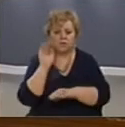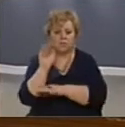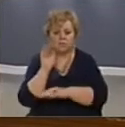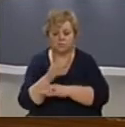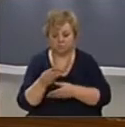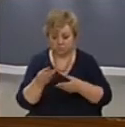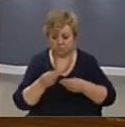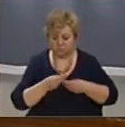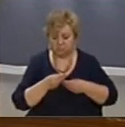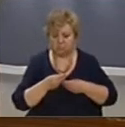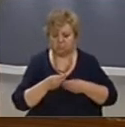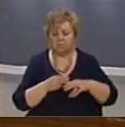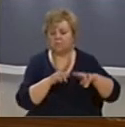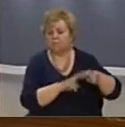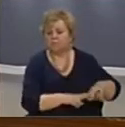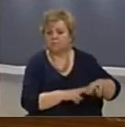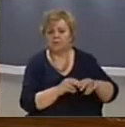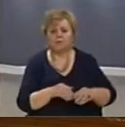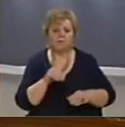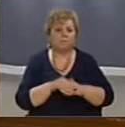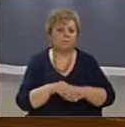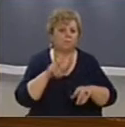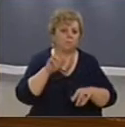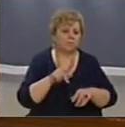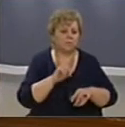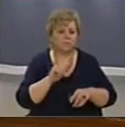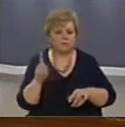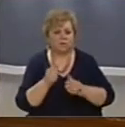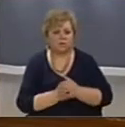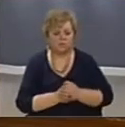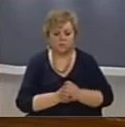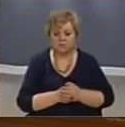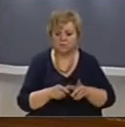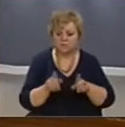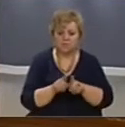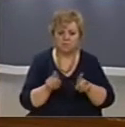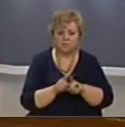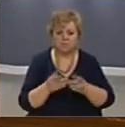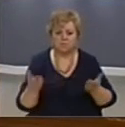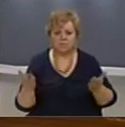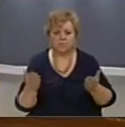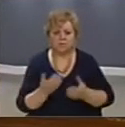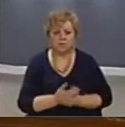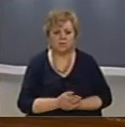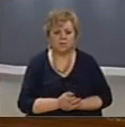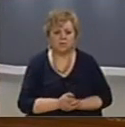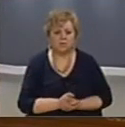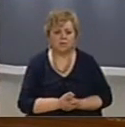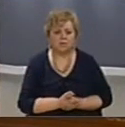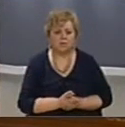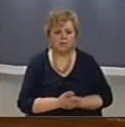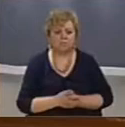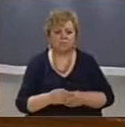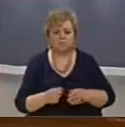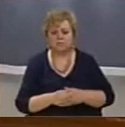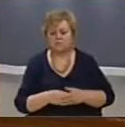usill sikur s'po ndodh kurrë. Si votu, si s'u votu, si pat performancë, si s'pat performancë, edhe dyqysh sikur me kon një